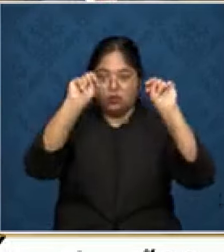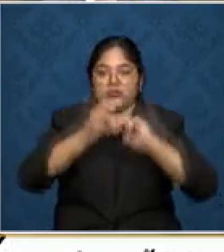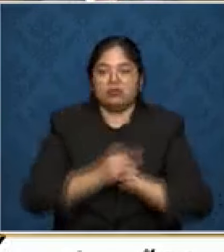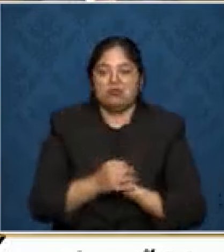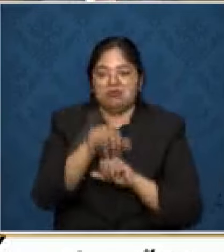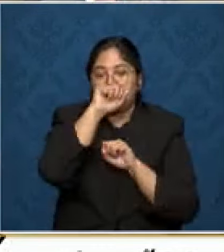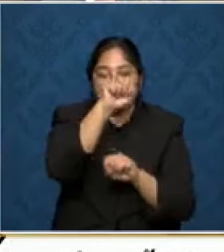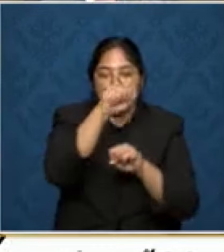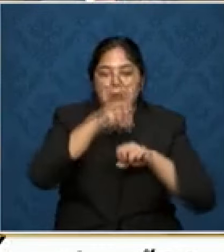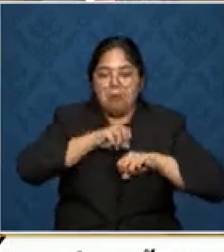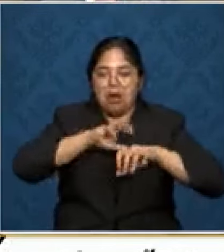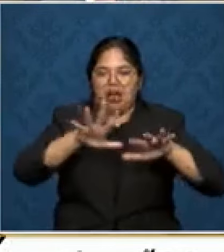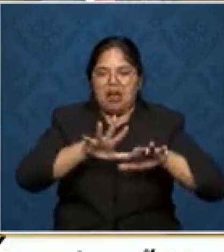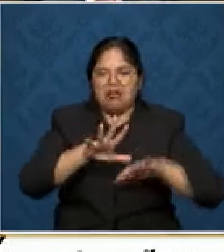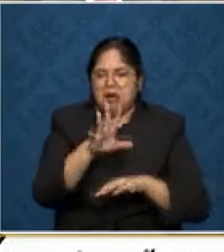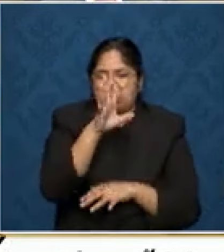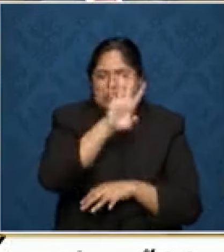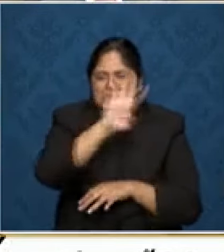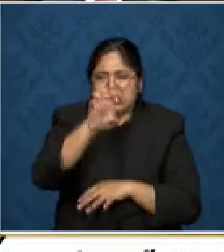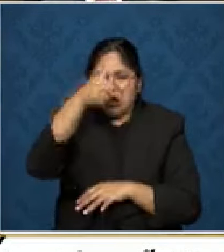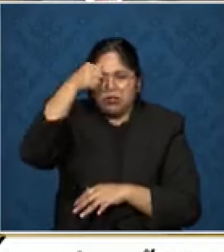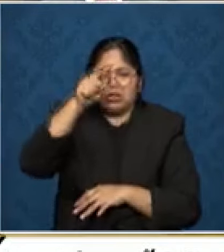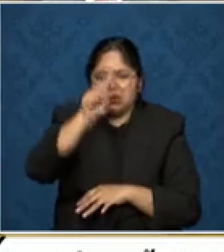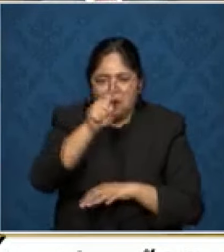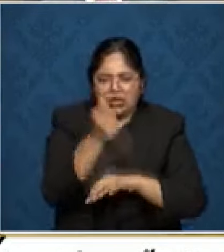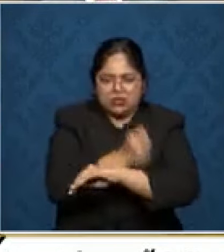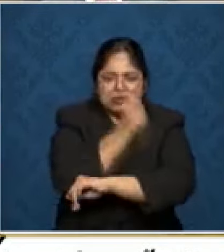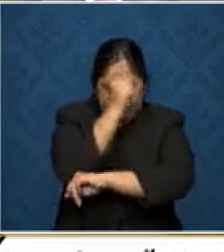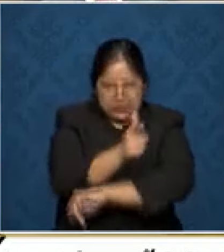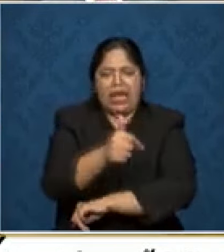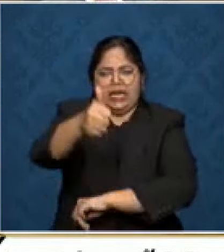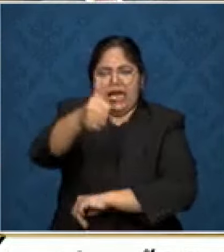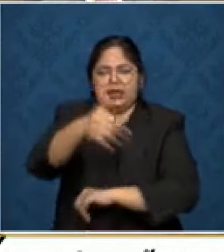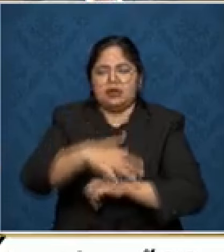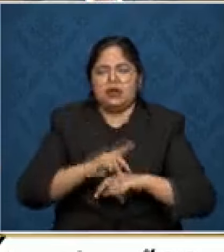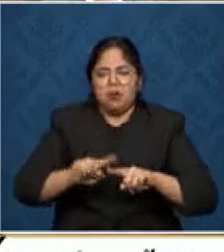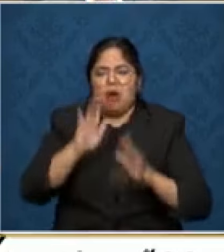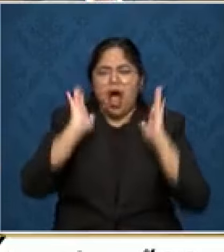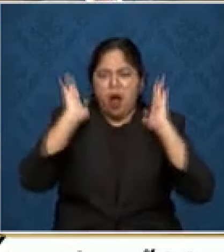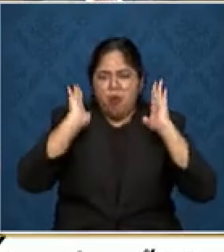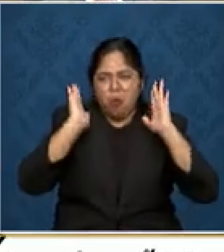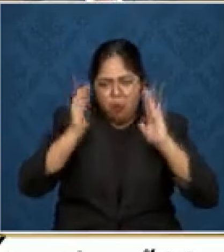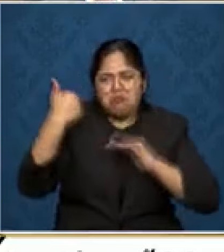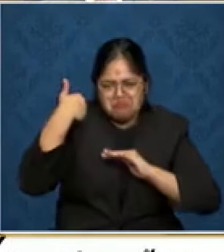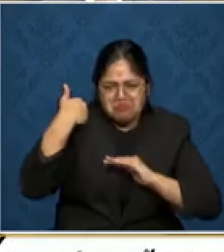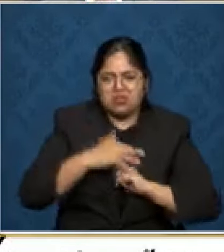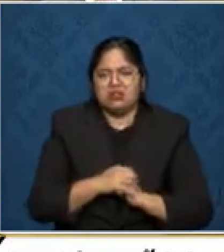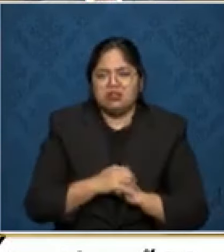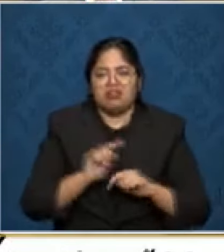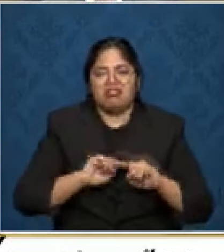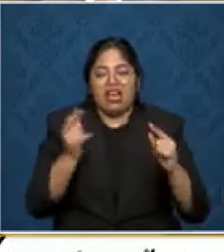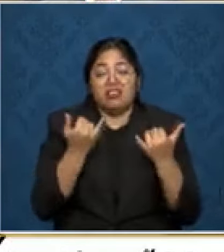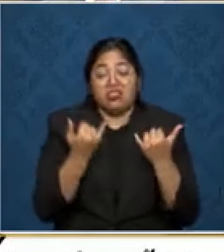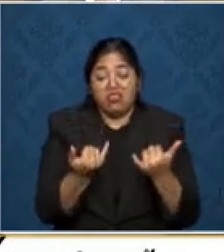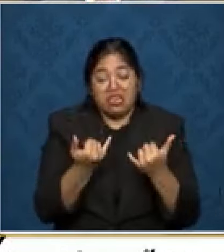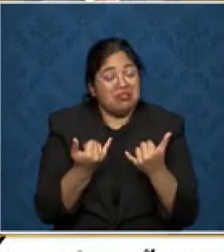ประกาศยังไงก็ต้อง 400บาทให้ได้เพราะหาเสียงไว้แต่ 400บาทที่มีมติสุดท้ายกลายพัน